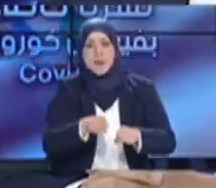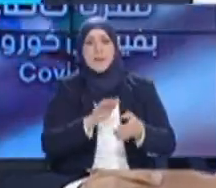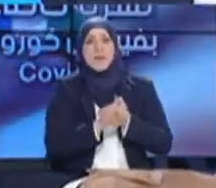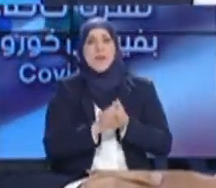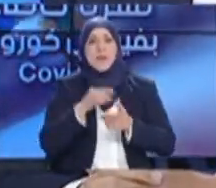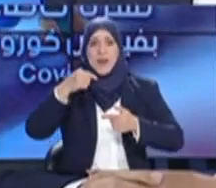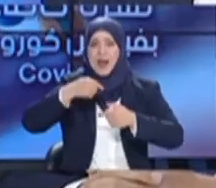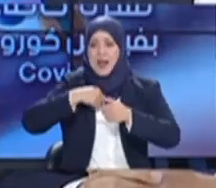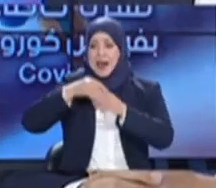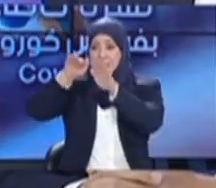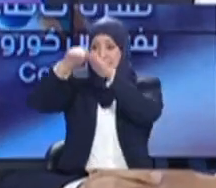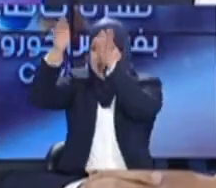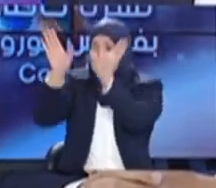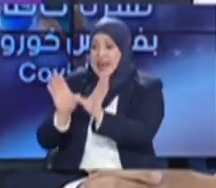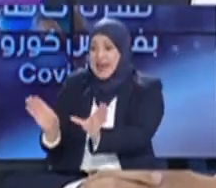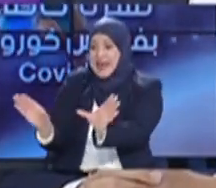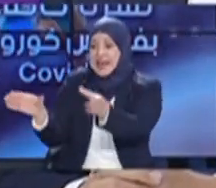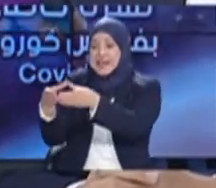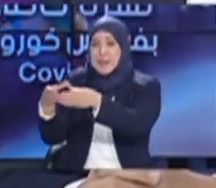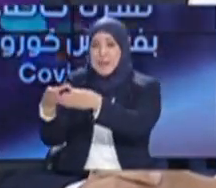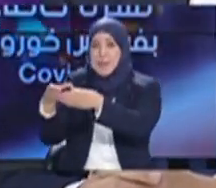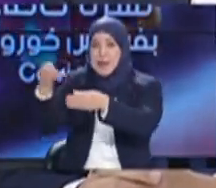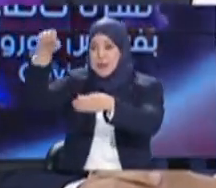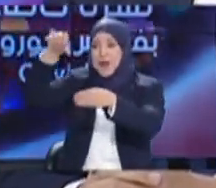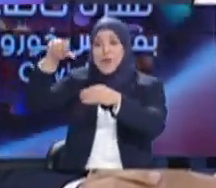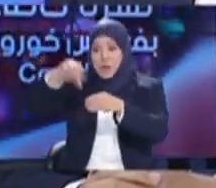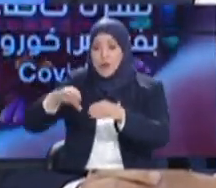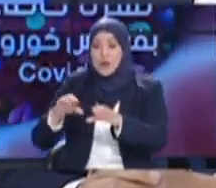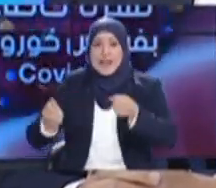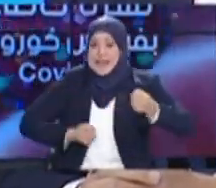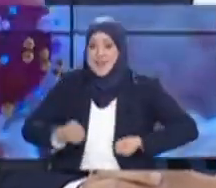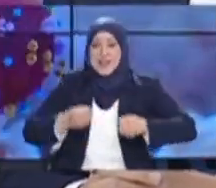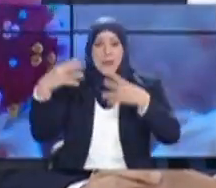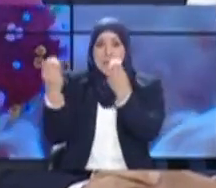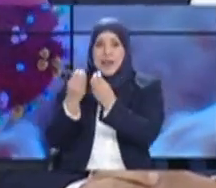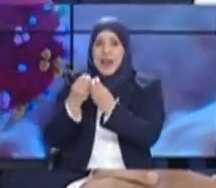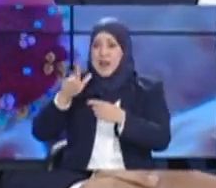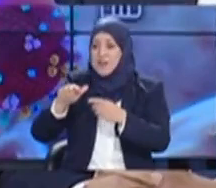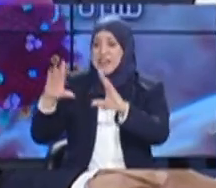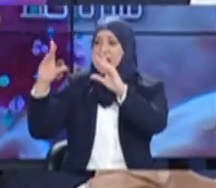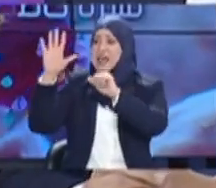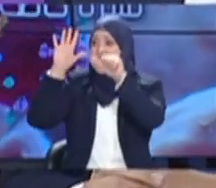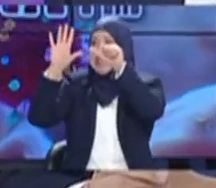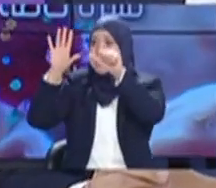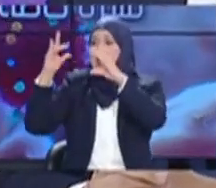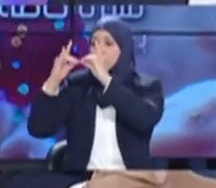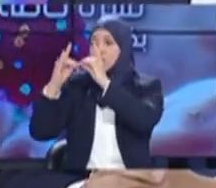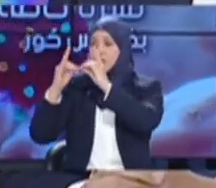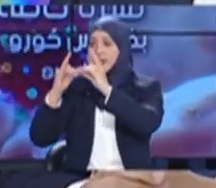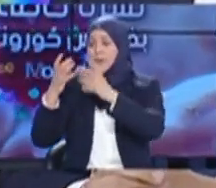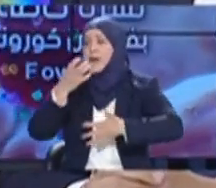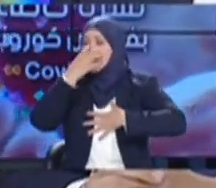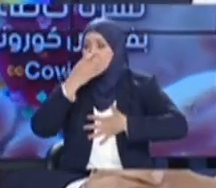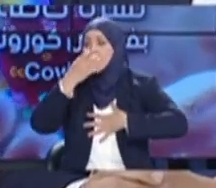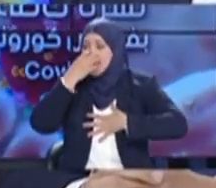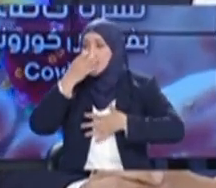القسم نتاع سي عبد العموس نتاع الانستيزيغيا اللي هو في وسط السيرفيس نتاعنا فيه ستة فروشات نتاع انعاش بخلاف